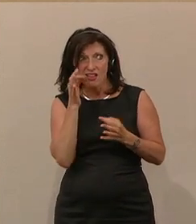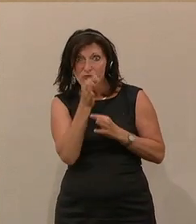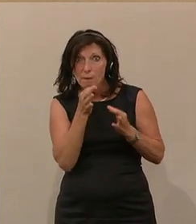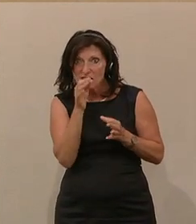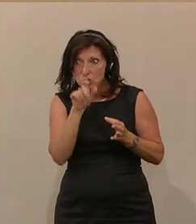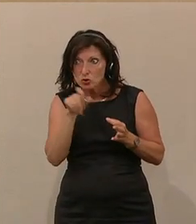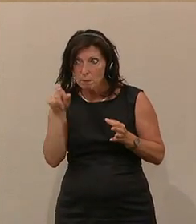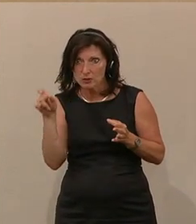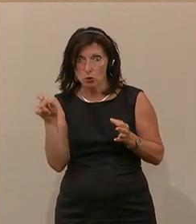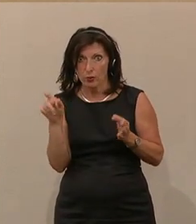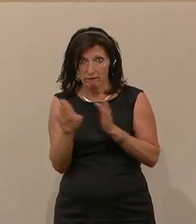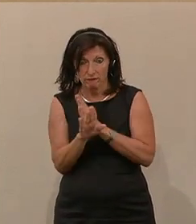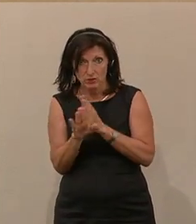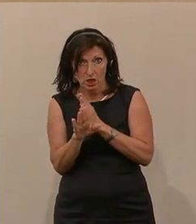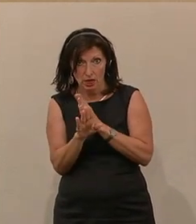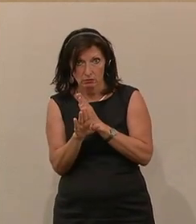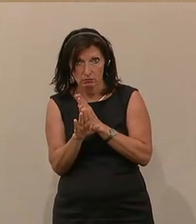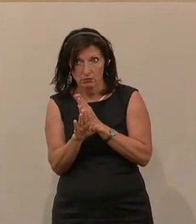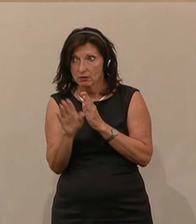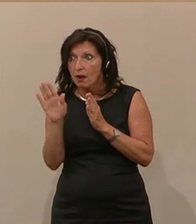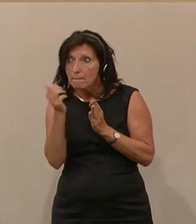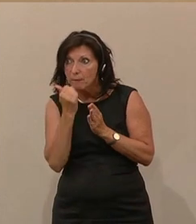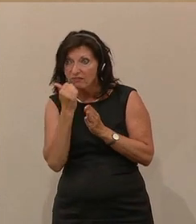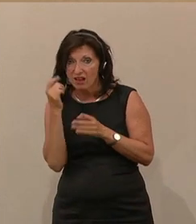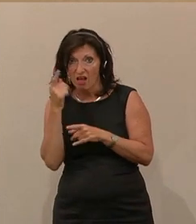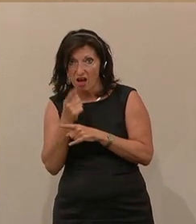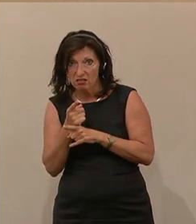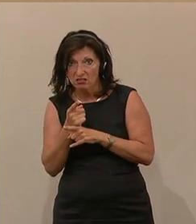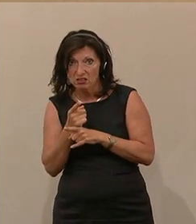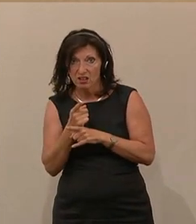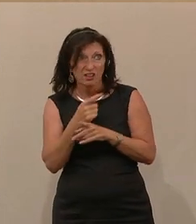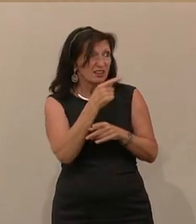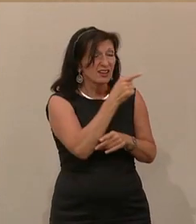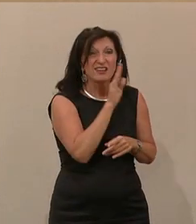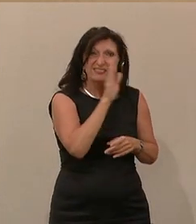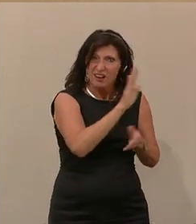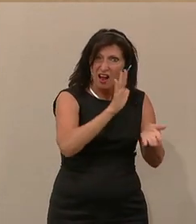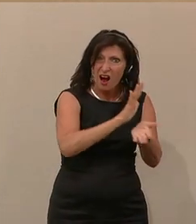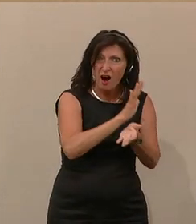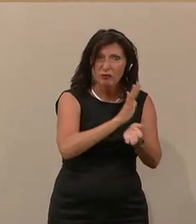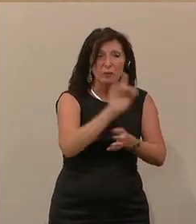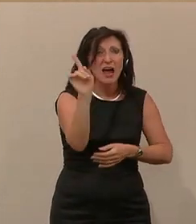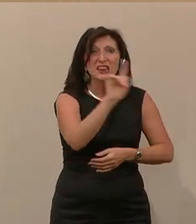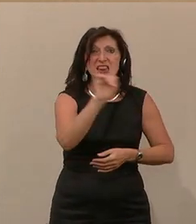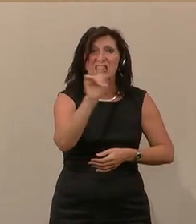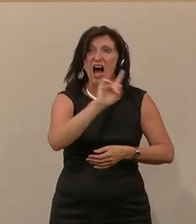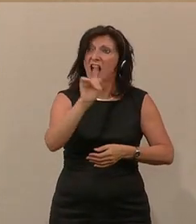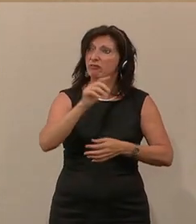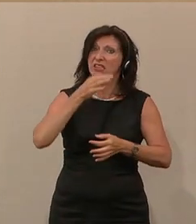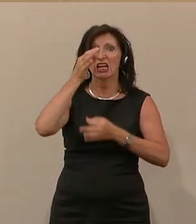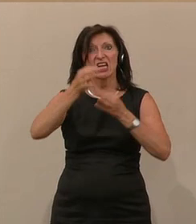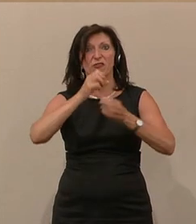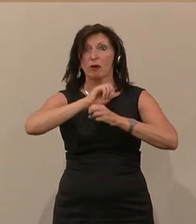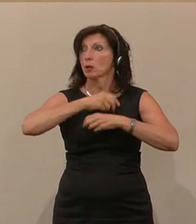sogar private adressen in staatsanwaltschaftliche hand gelangen und den staatsanwalt mit 8 gelangen was wo auch